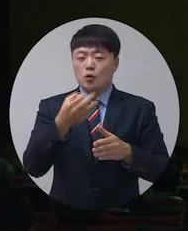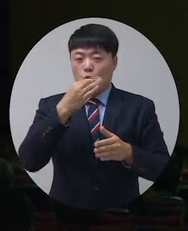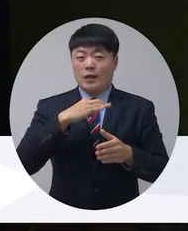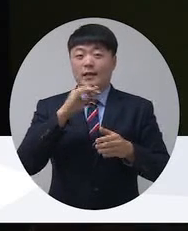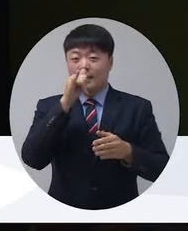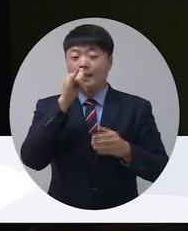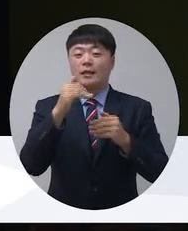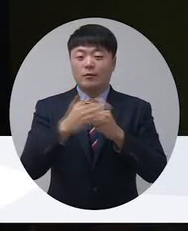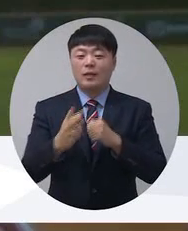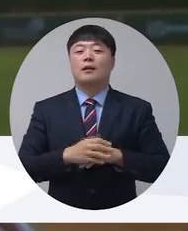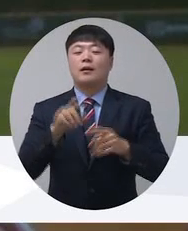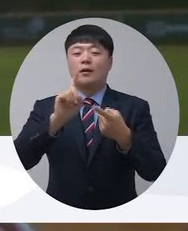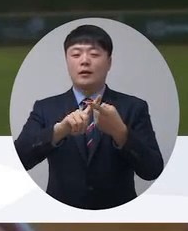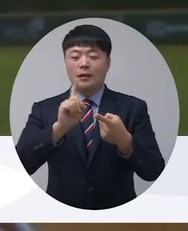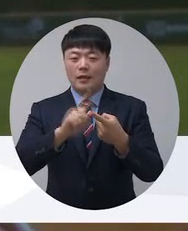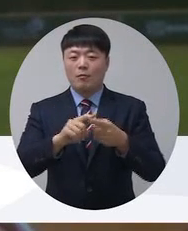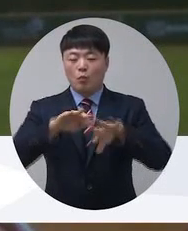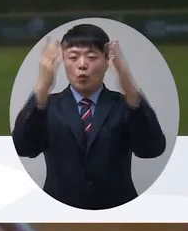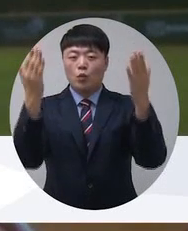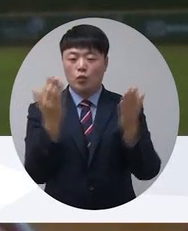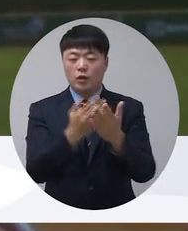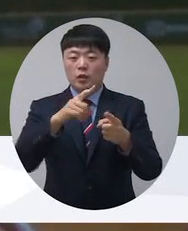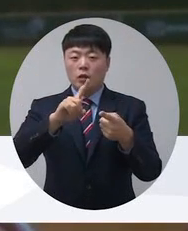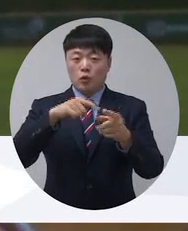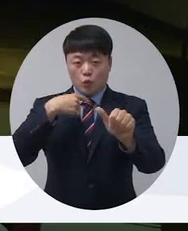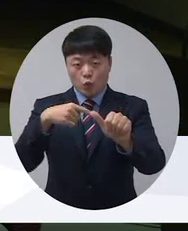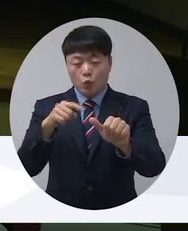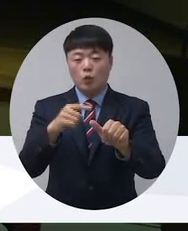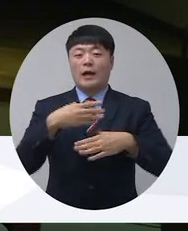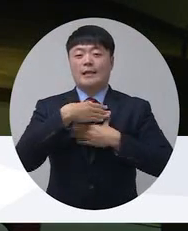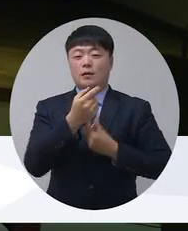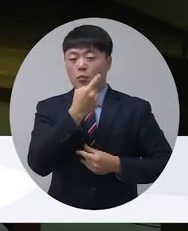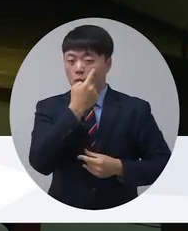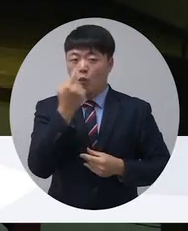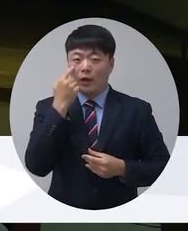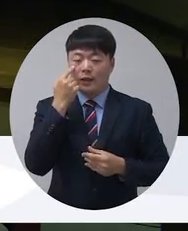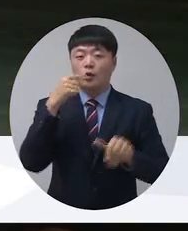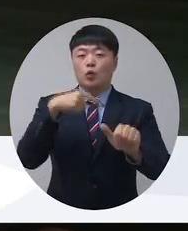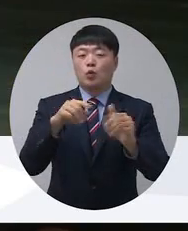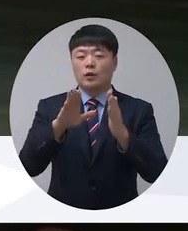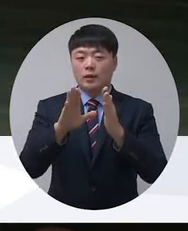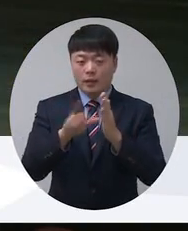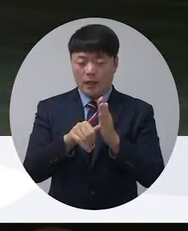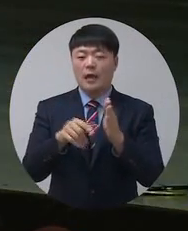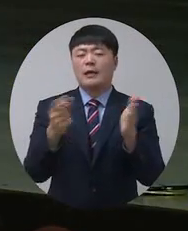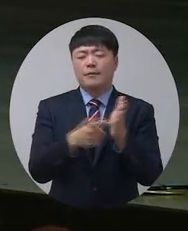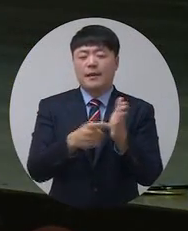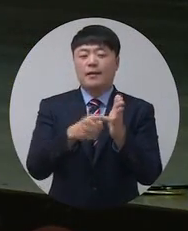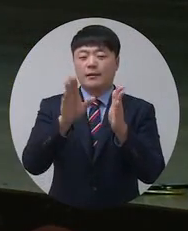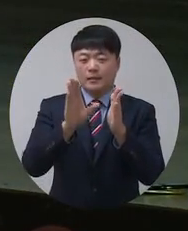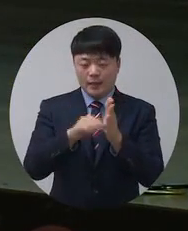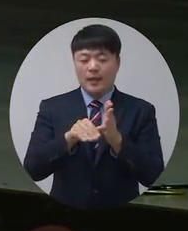구성됐습니다. 민방위 교육과 함께 진행된 안보 교육에서는 공직자들의 비상대비 역량을 강화하는 시간이